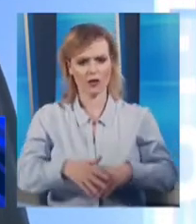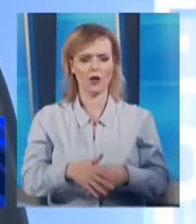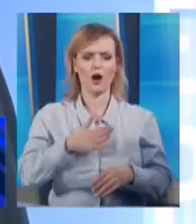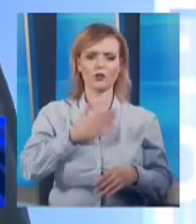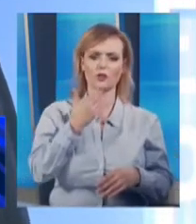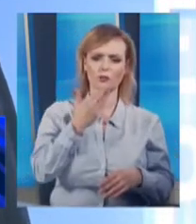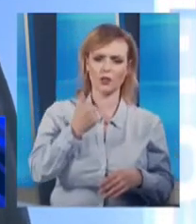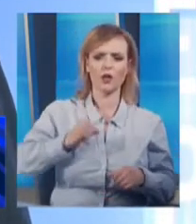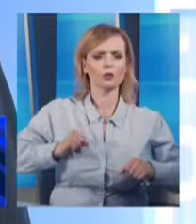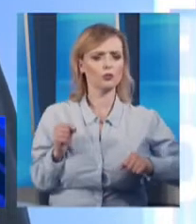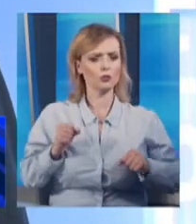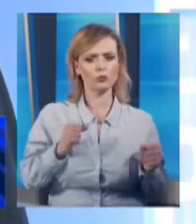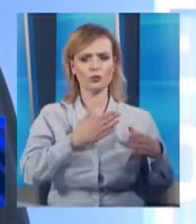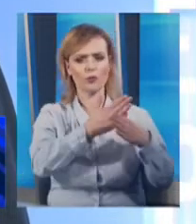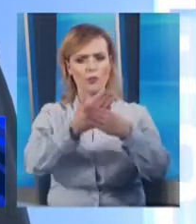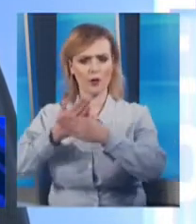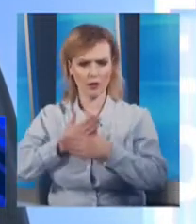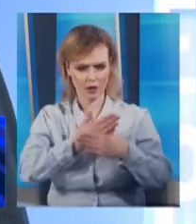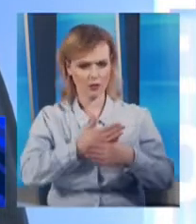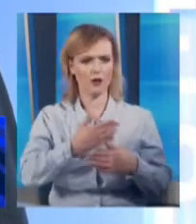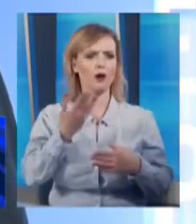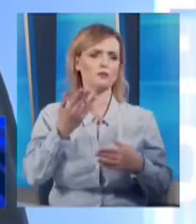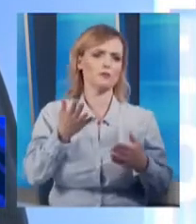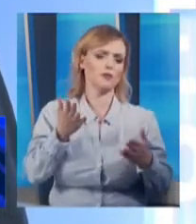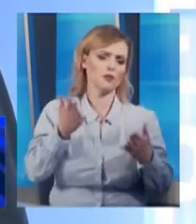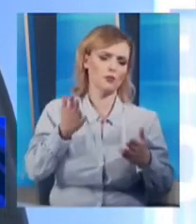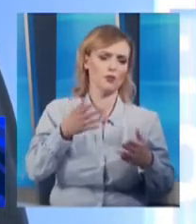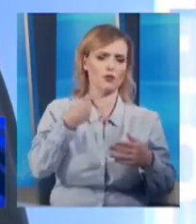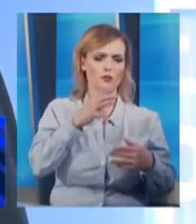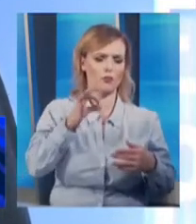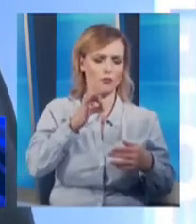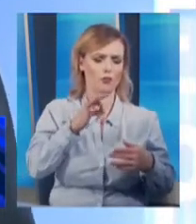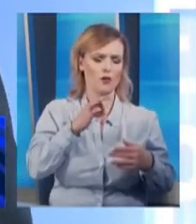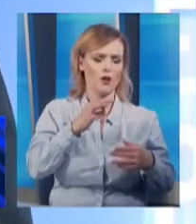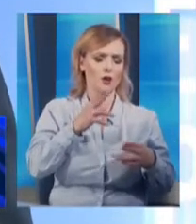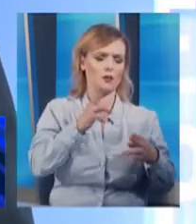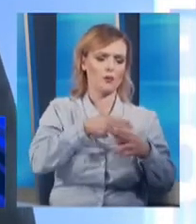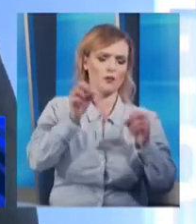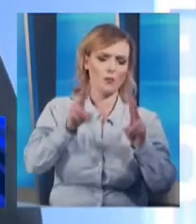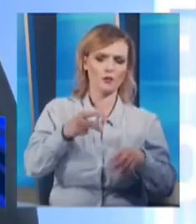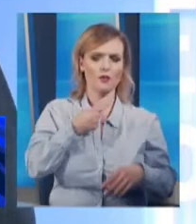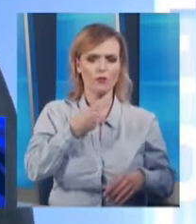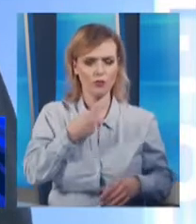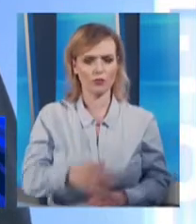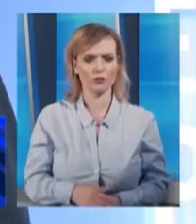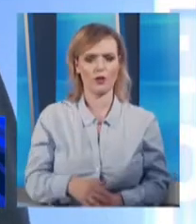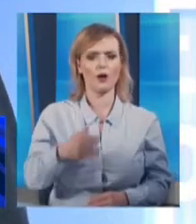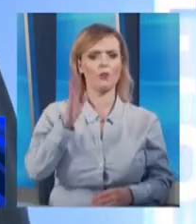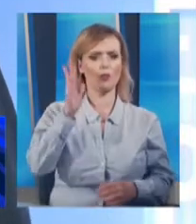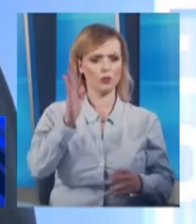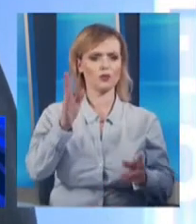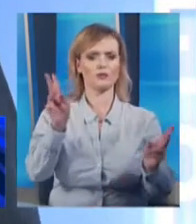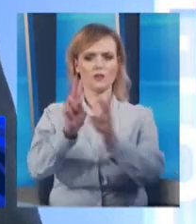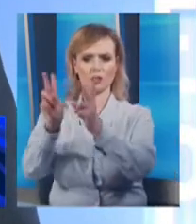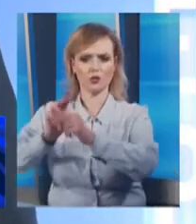noștri să se ajute reciproc, în special acum când este vorba de securizarea votului, se vor întâlni în calitate de